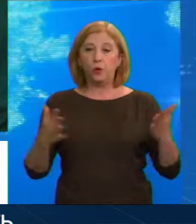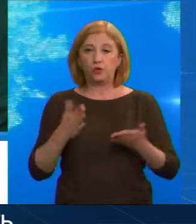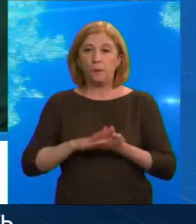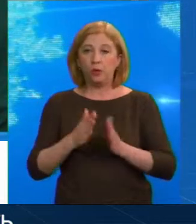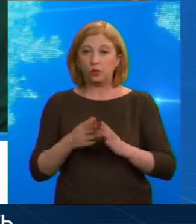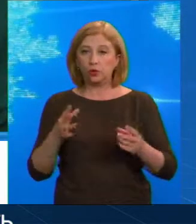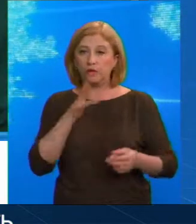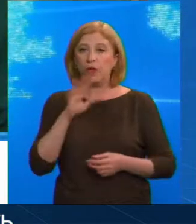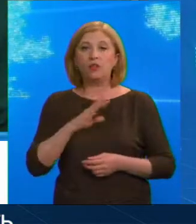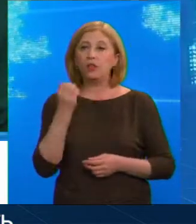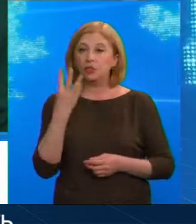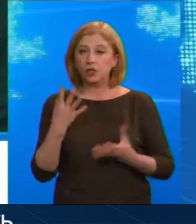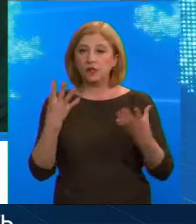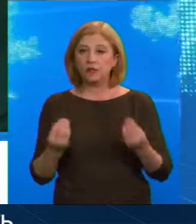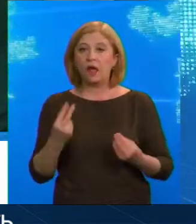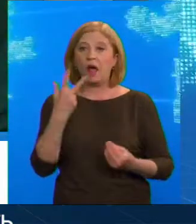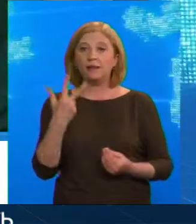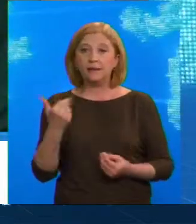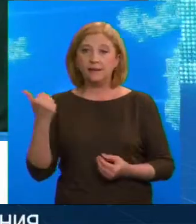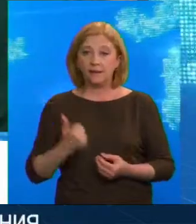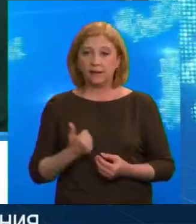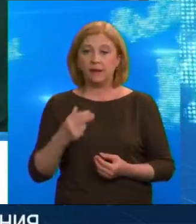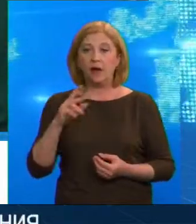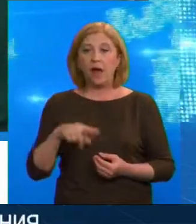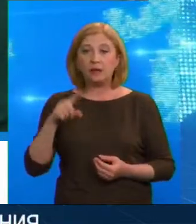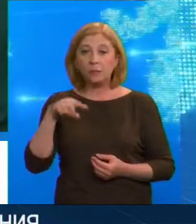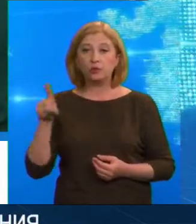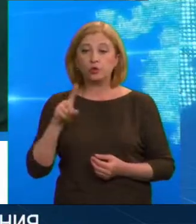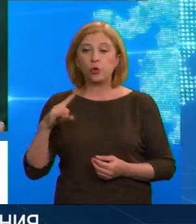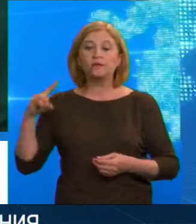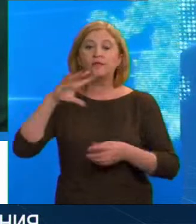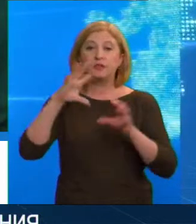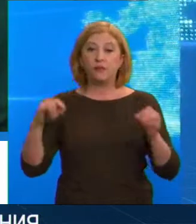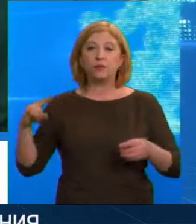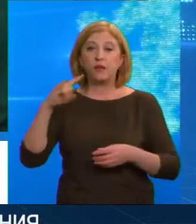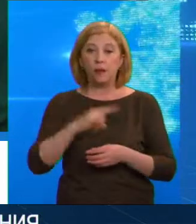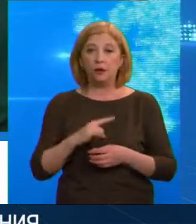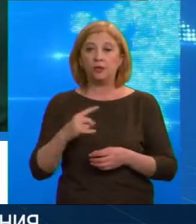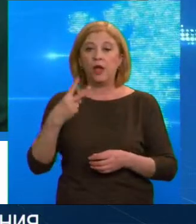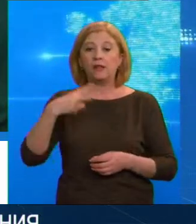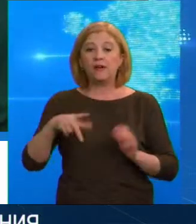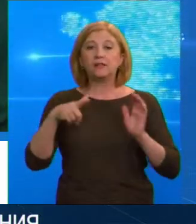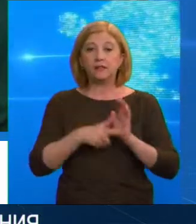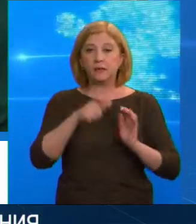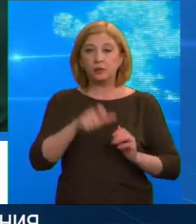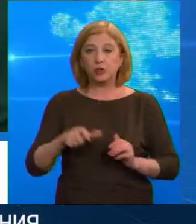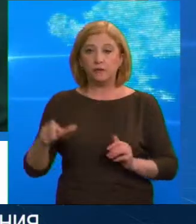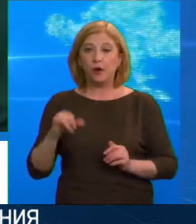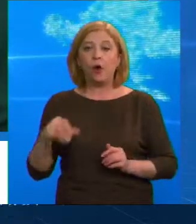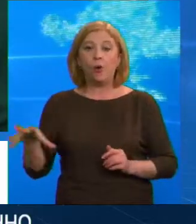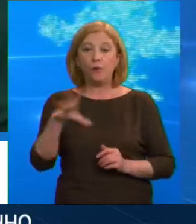не 14 дней, а 3 недели. Я отмечу, что всего самолет доставил на Южный Урал 27 человек. У всех у